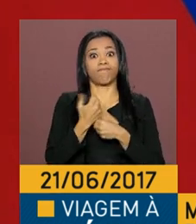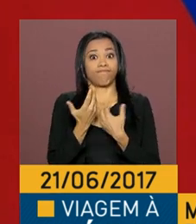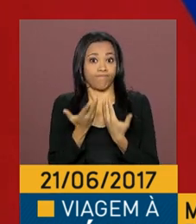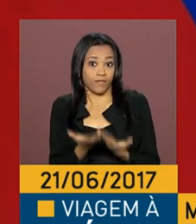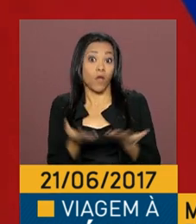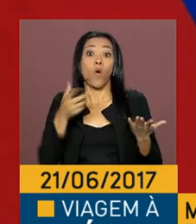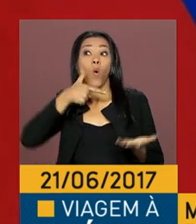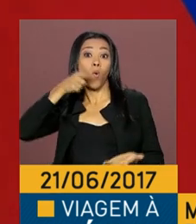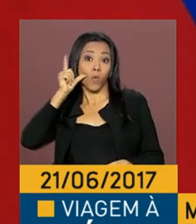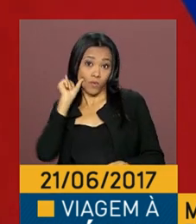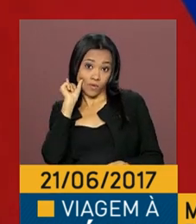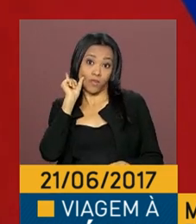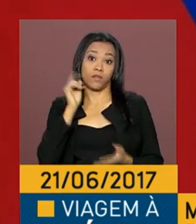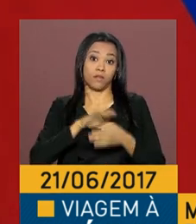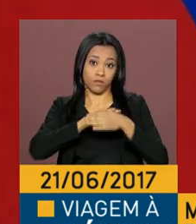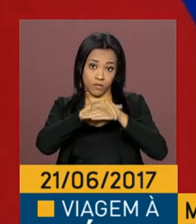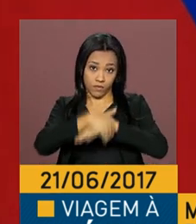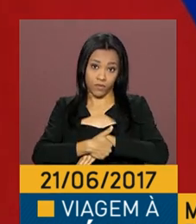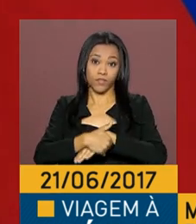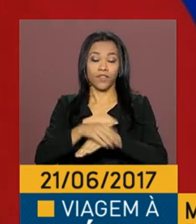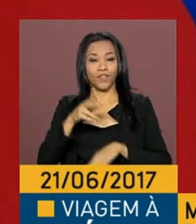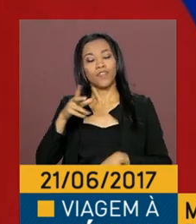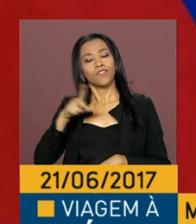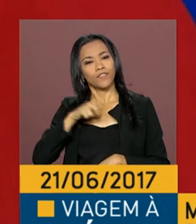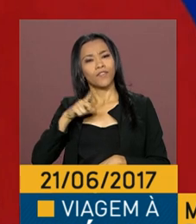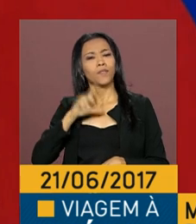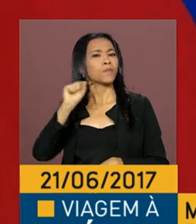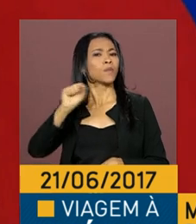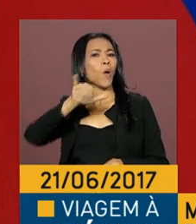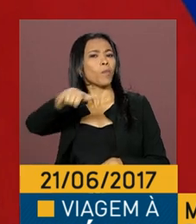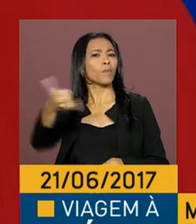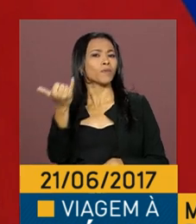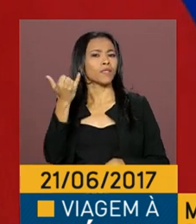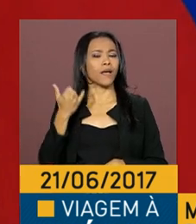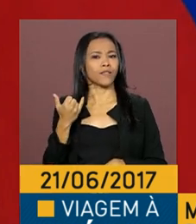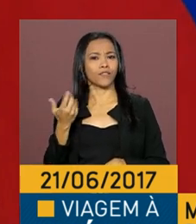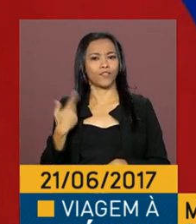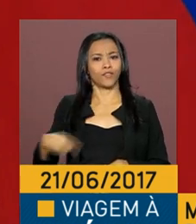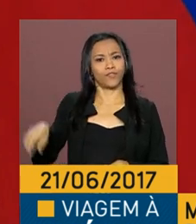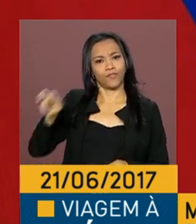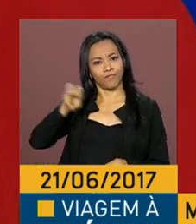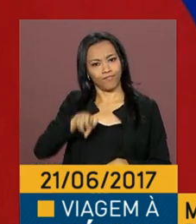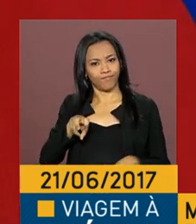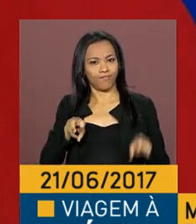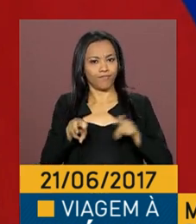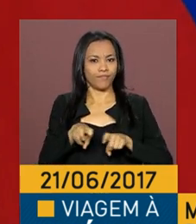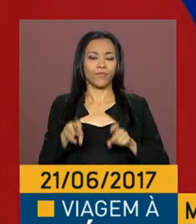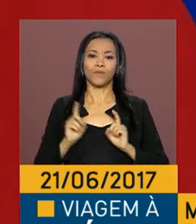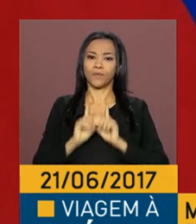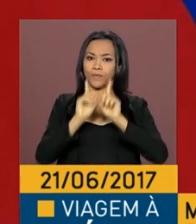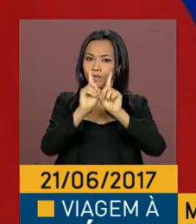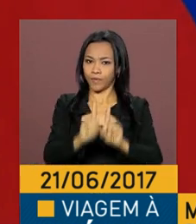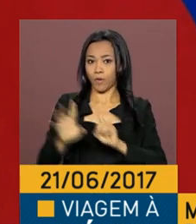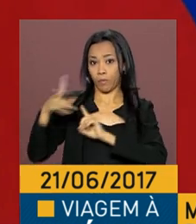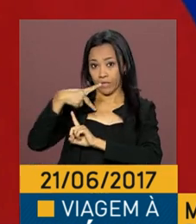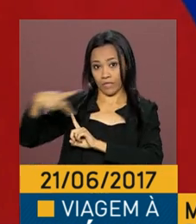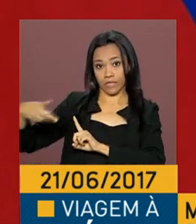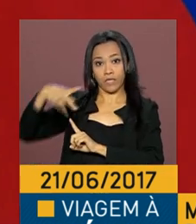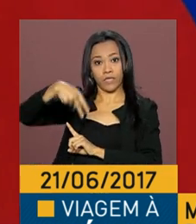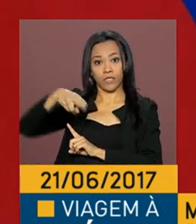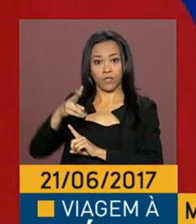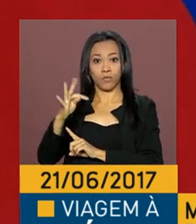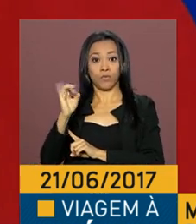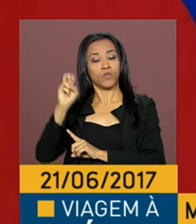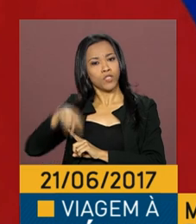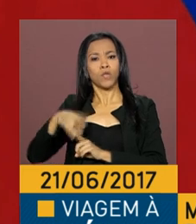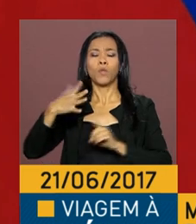no dia de ontem, à noite, tivemos oportunidade de, ao lado do presidente Putin, assistir a uma exibição do balé